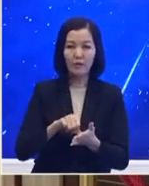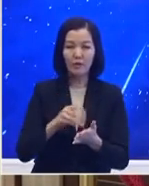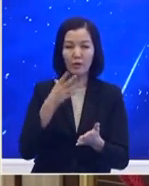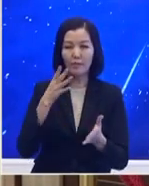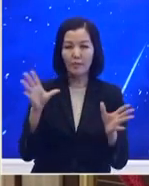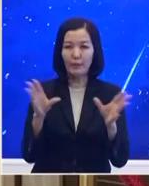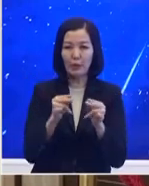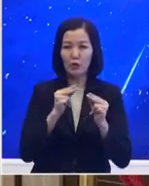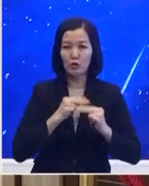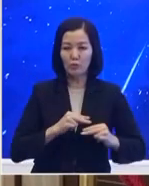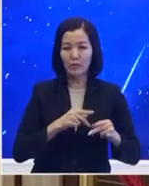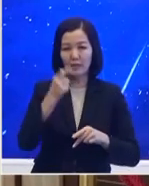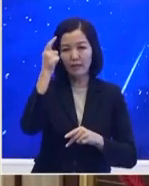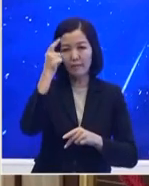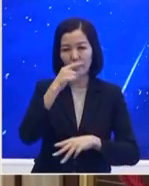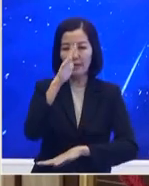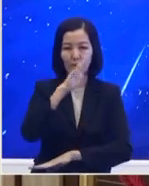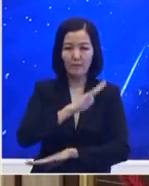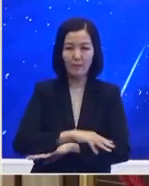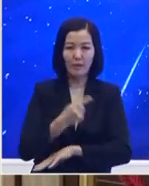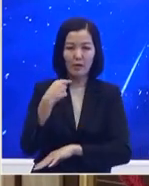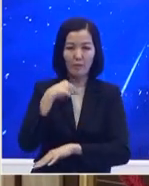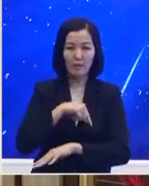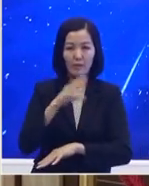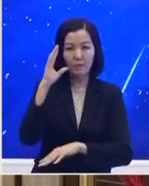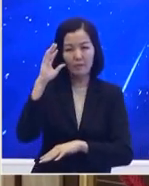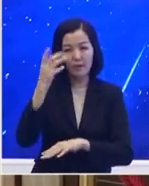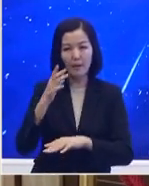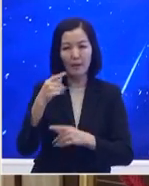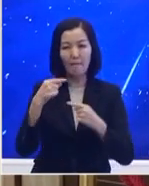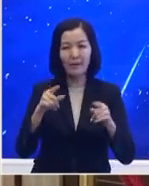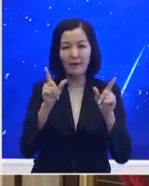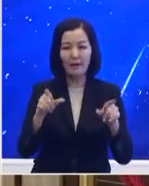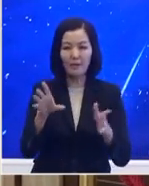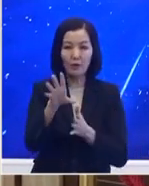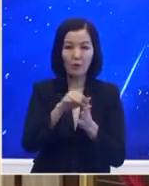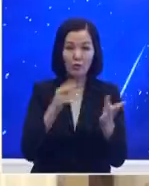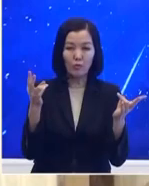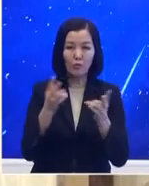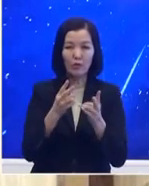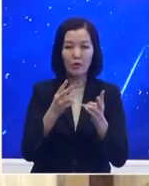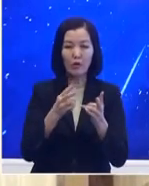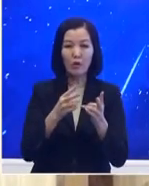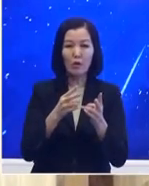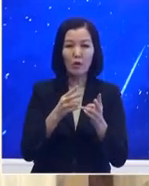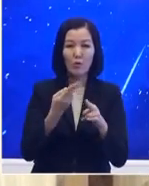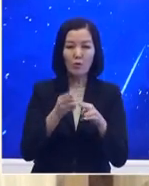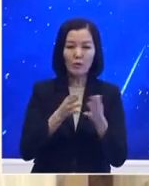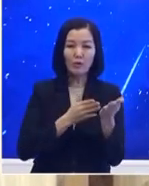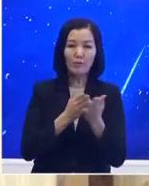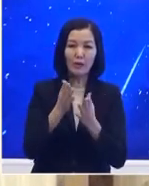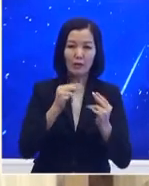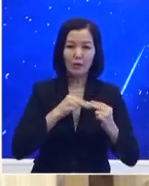мінезімен, құлқымен, әдебімен басқаларға үлгі болу керек. Осы бағыттарды, жұмыстарды атқаратын боламыз. Және әрбір